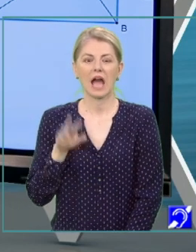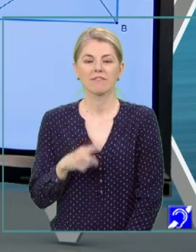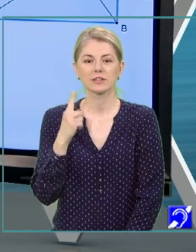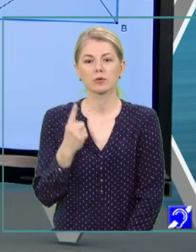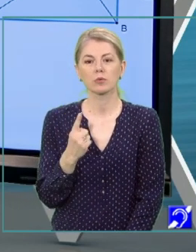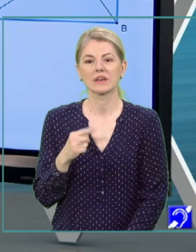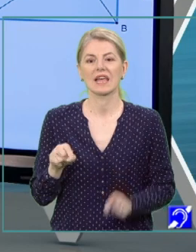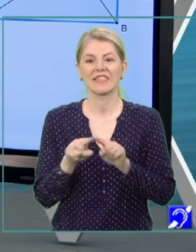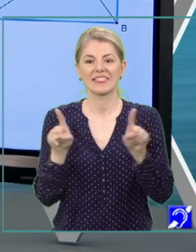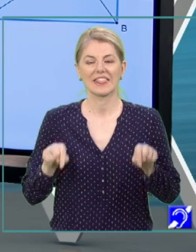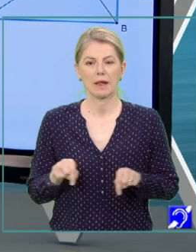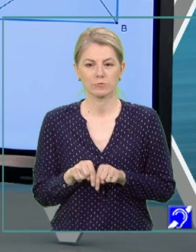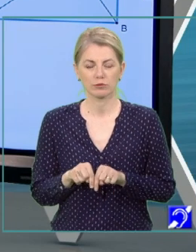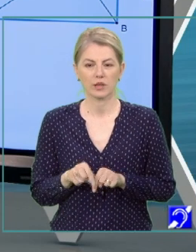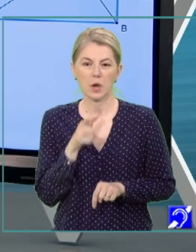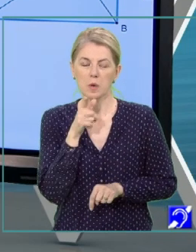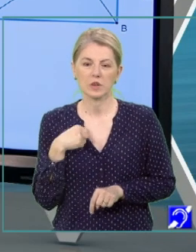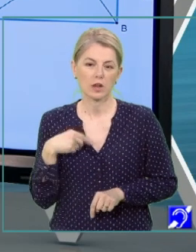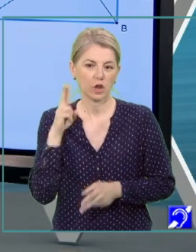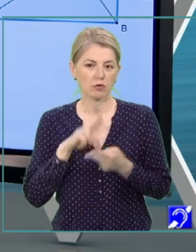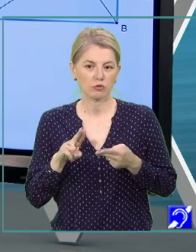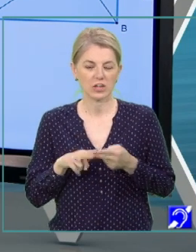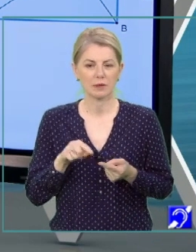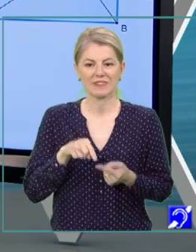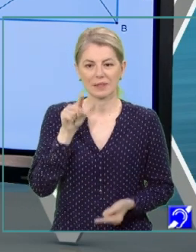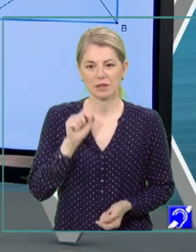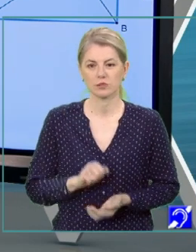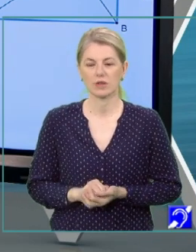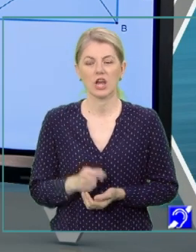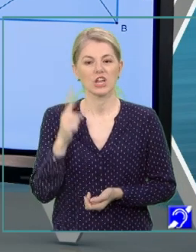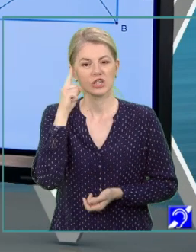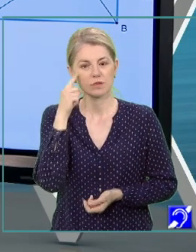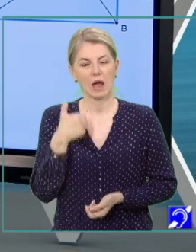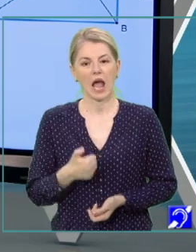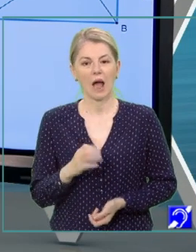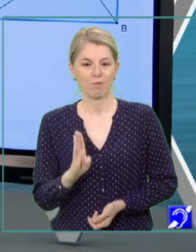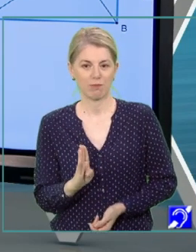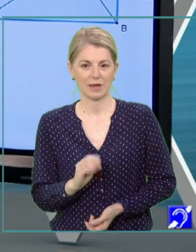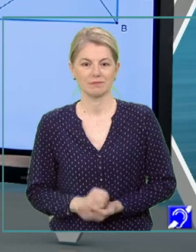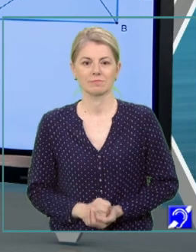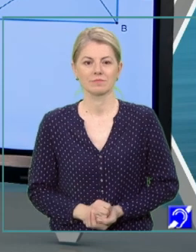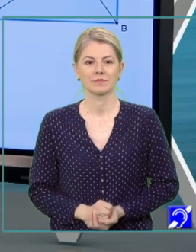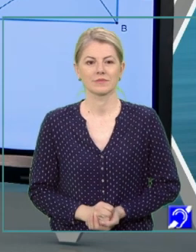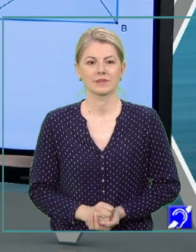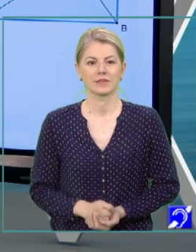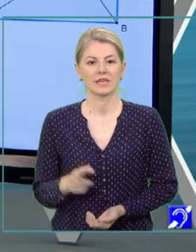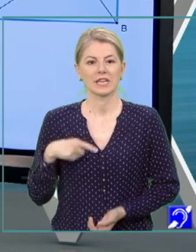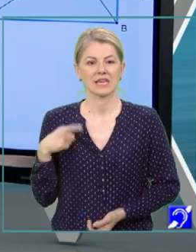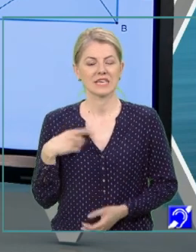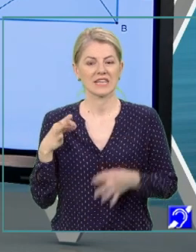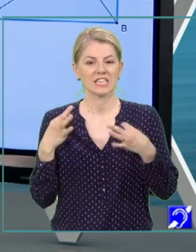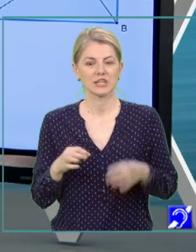un dreptunghi în care noi cunoaștem dimensiunea. Îl știm pe AB. AB este